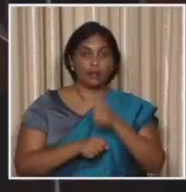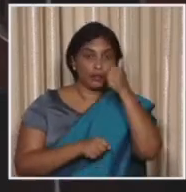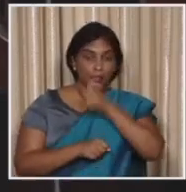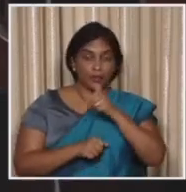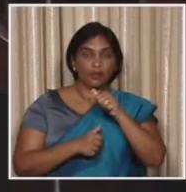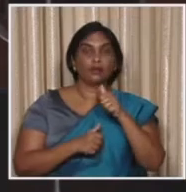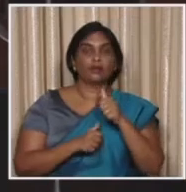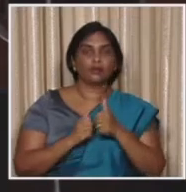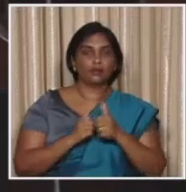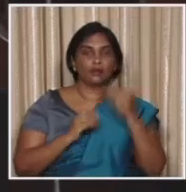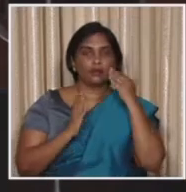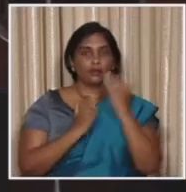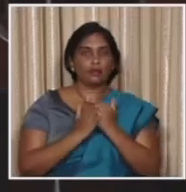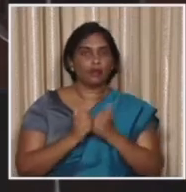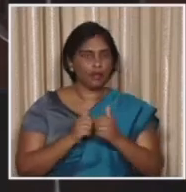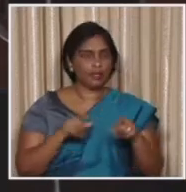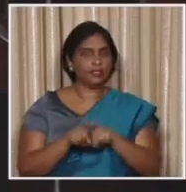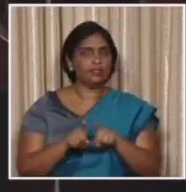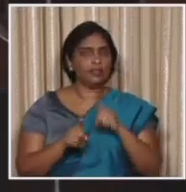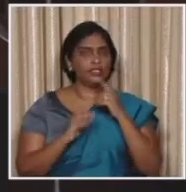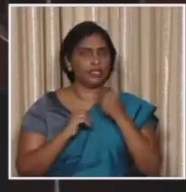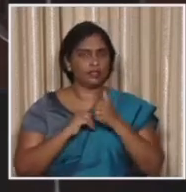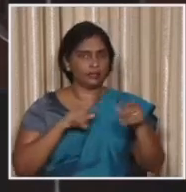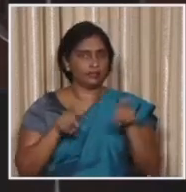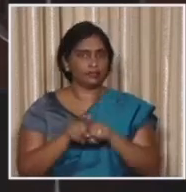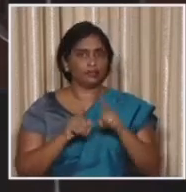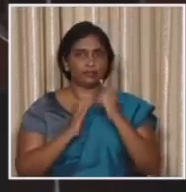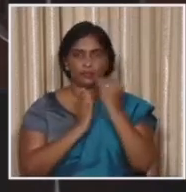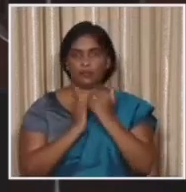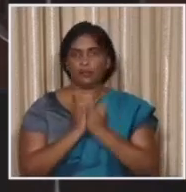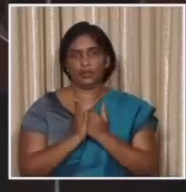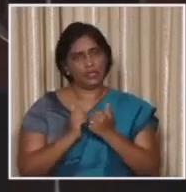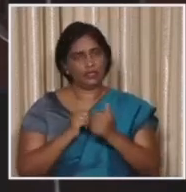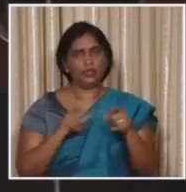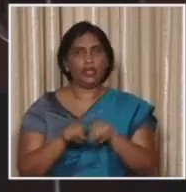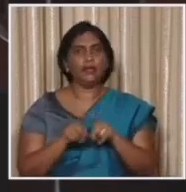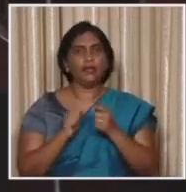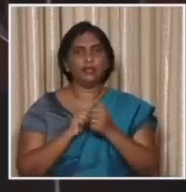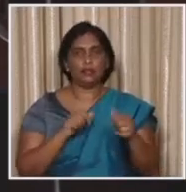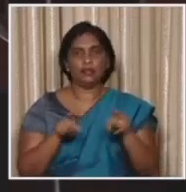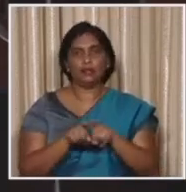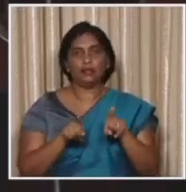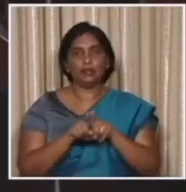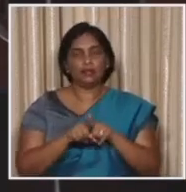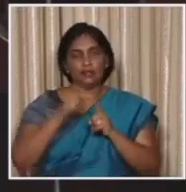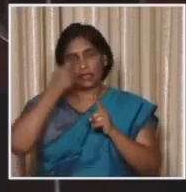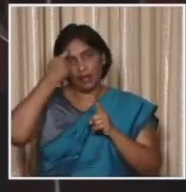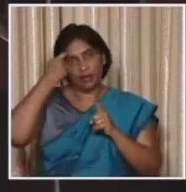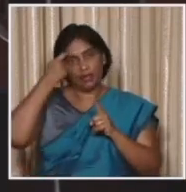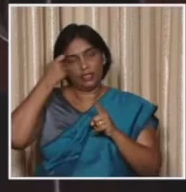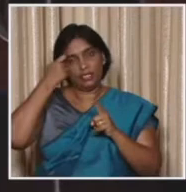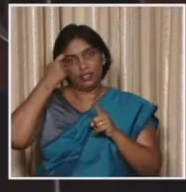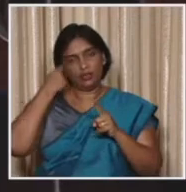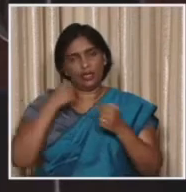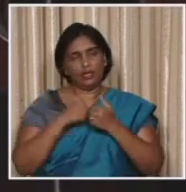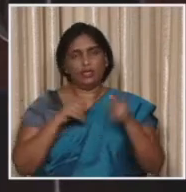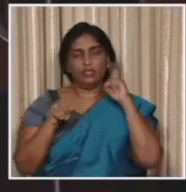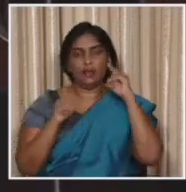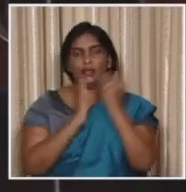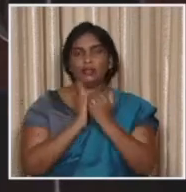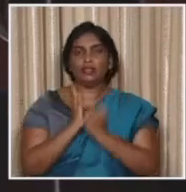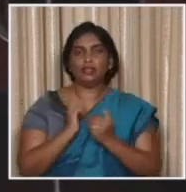ආයතන ආයතනවල සිදු විය ඇතයි සැලකෙන දූෂණ වංචා පිළිබඳ කොමිෂන් සභා වාර්තාවේ මේකේ මොකක්ද කියන්නේ රාජ්‍ය ඖෂධ නීතිගත